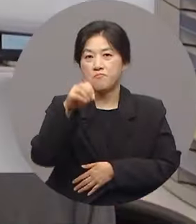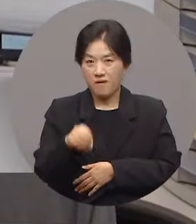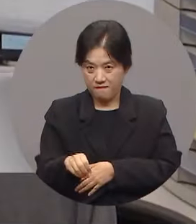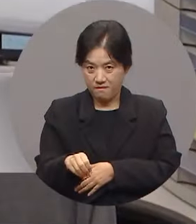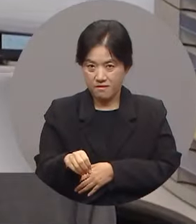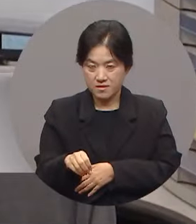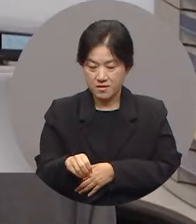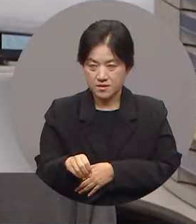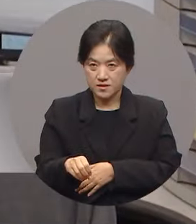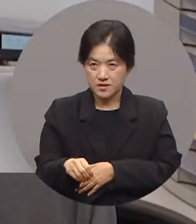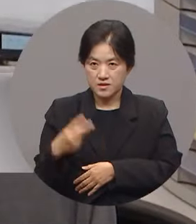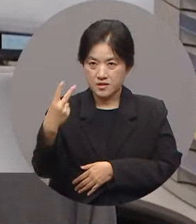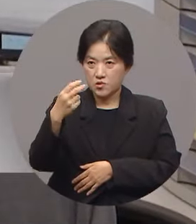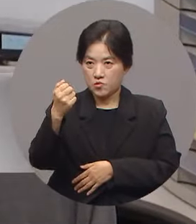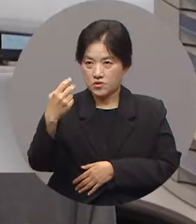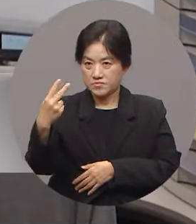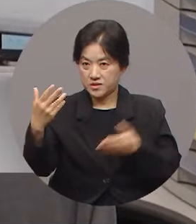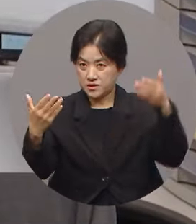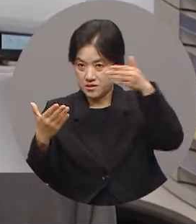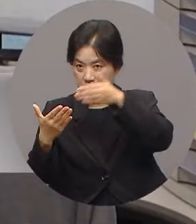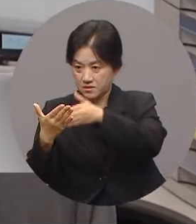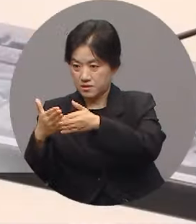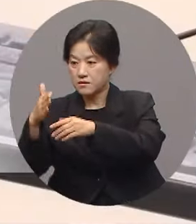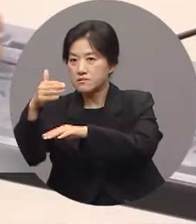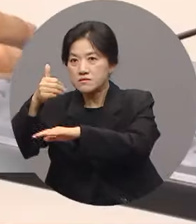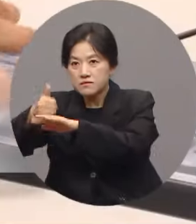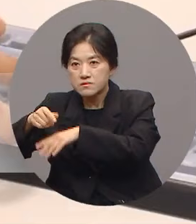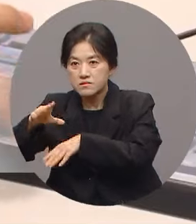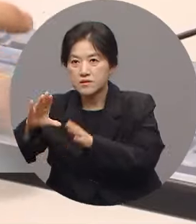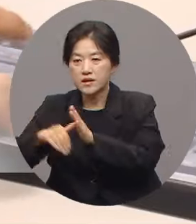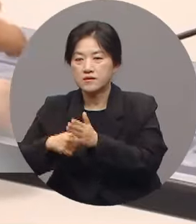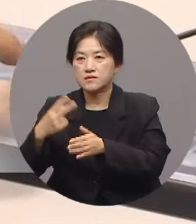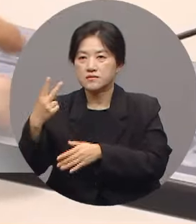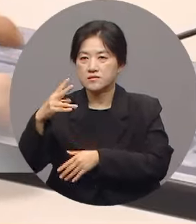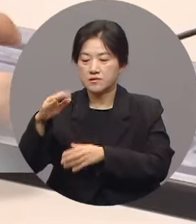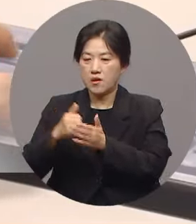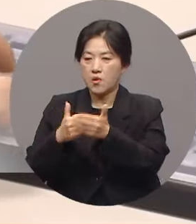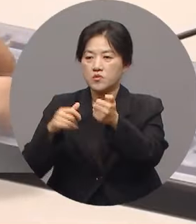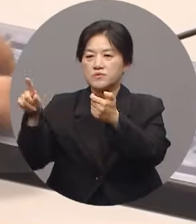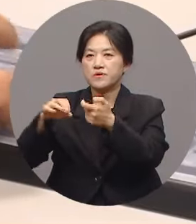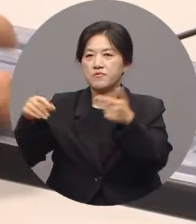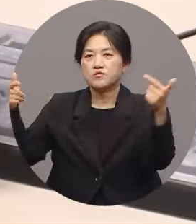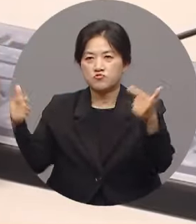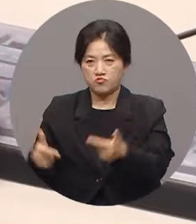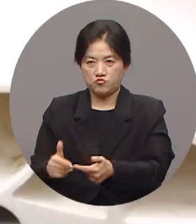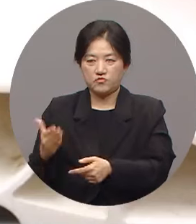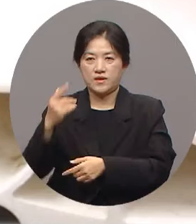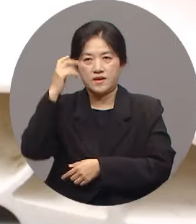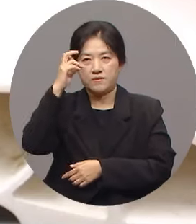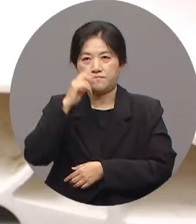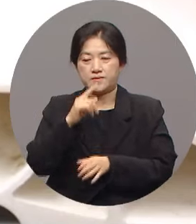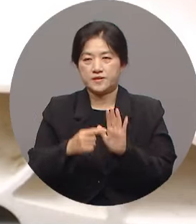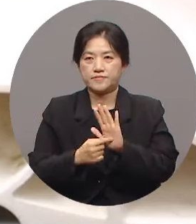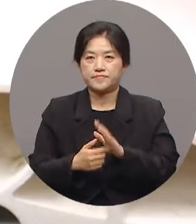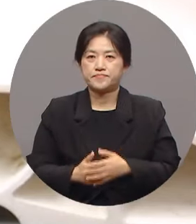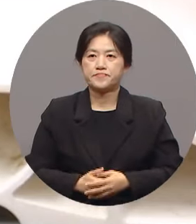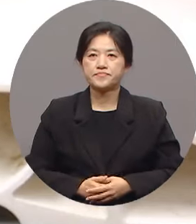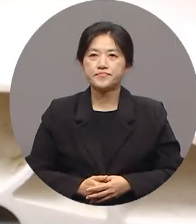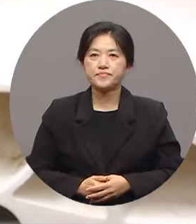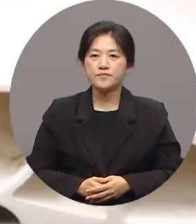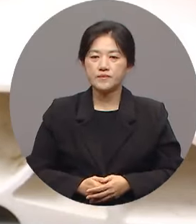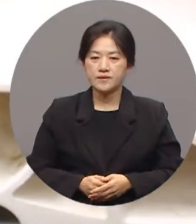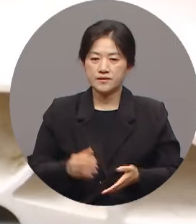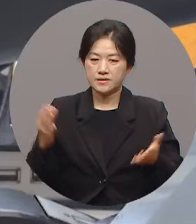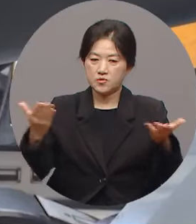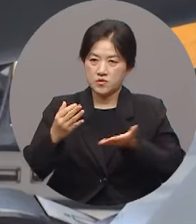만 오는 2052년 280만 명으로 51% 줄어들 것으로 통계청은 내다봤습니다 생산